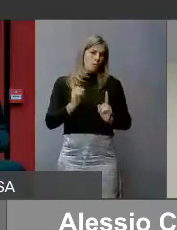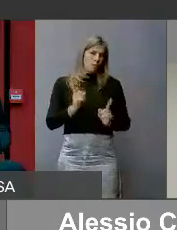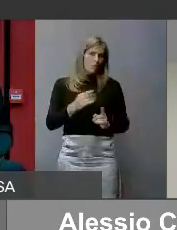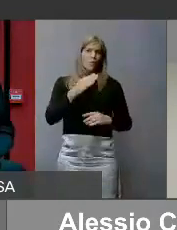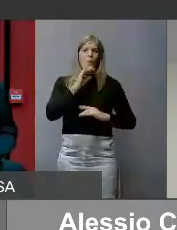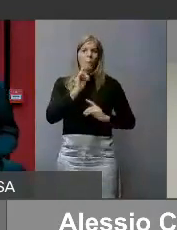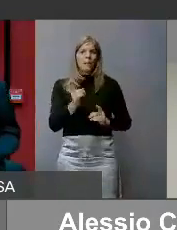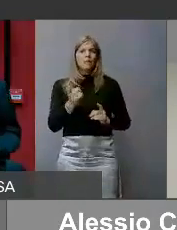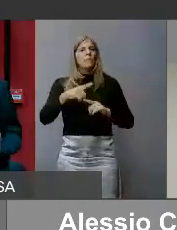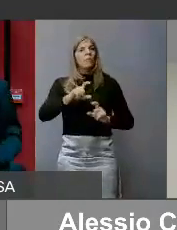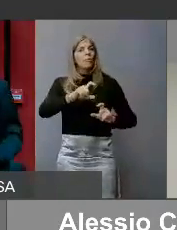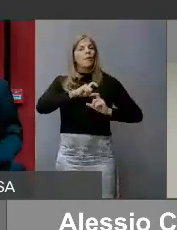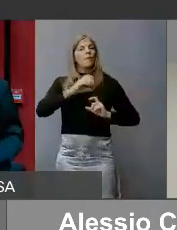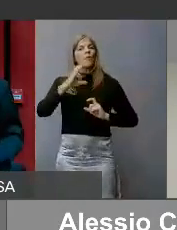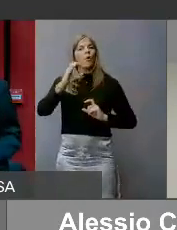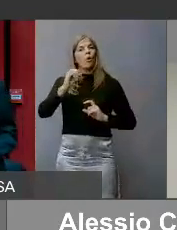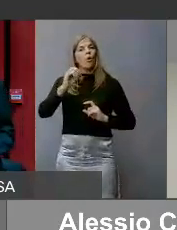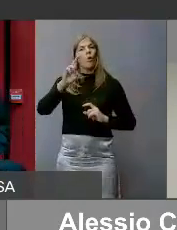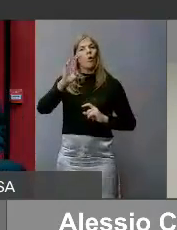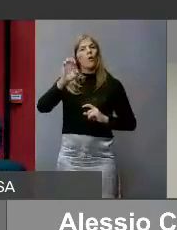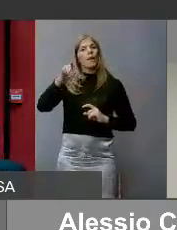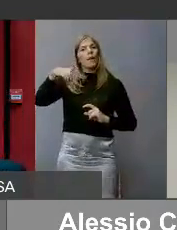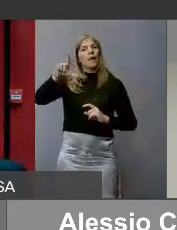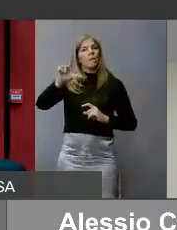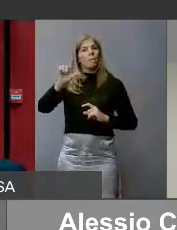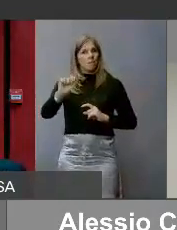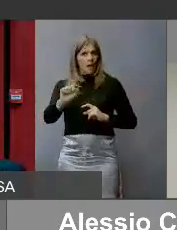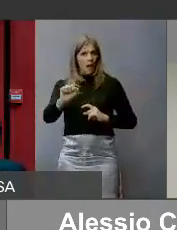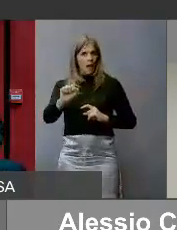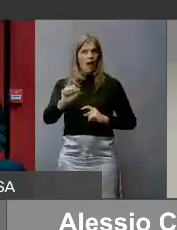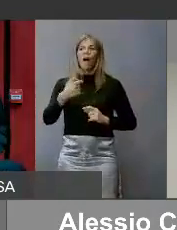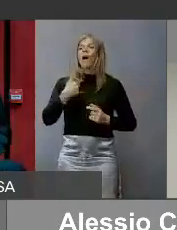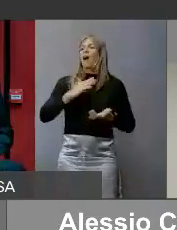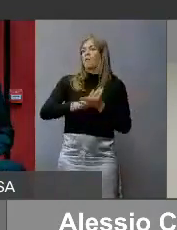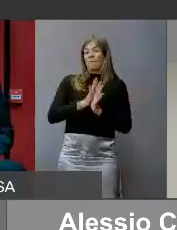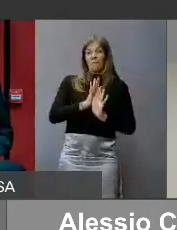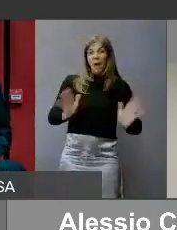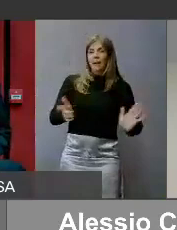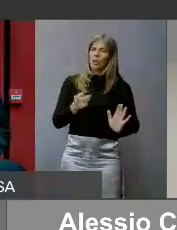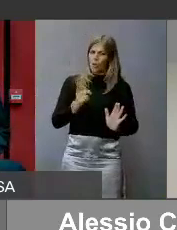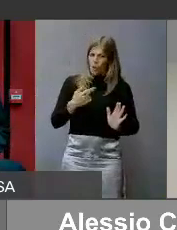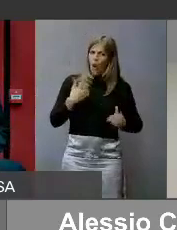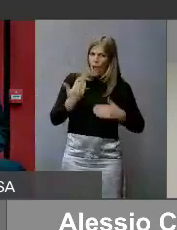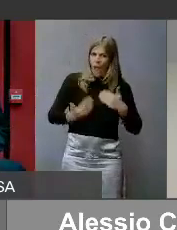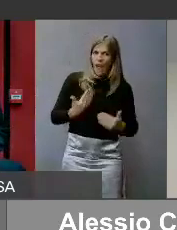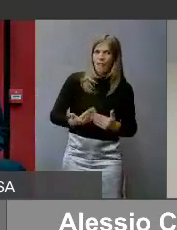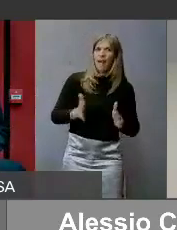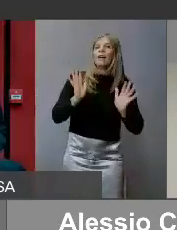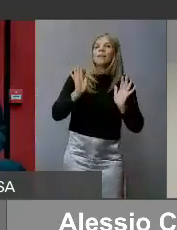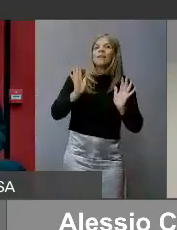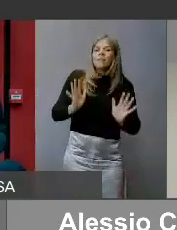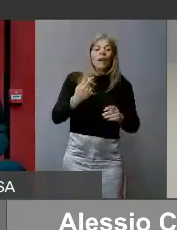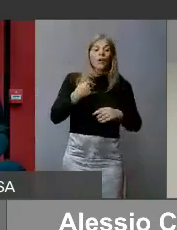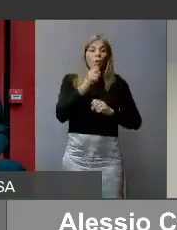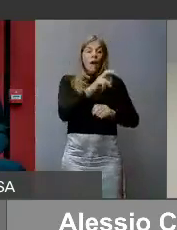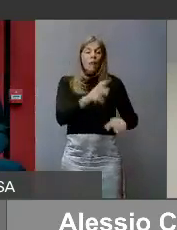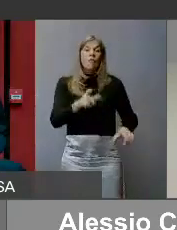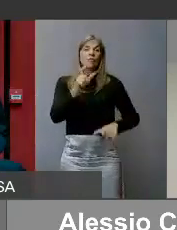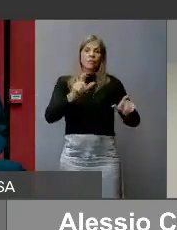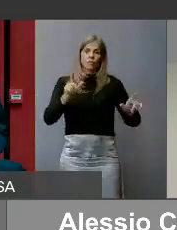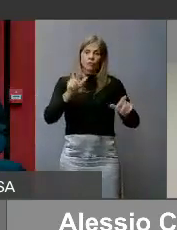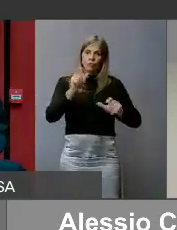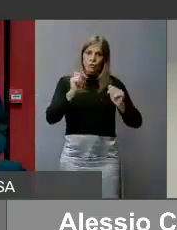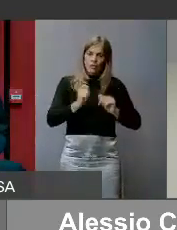contento del fatto che sia la prima città in italia per numero di eco compattatori per la plastica picco i cittadini che dobbiamo fare di più